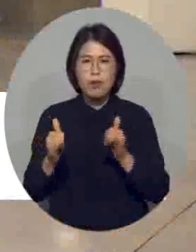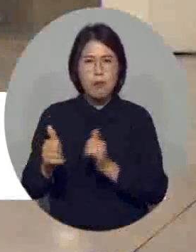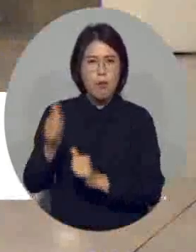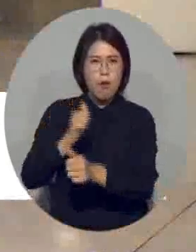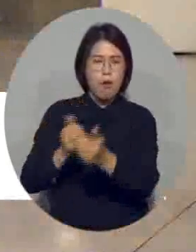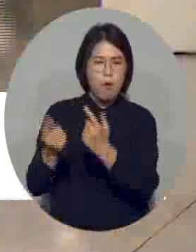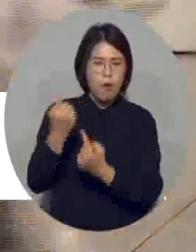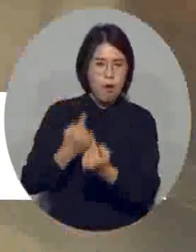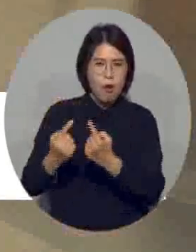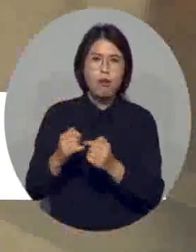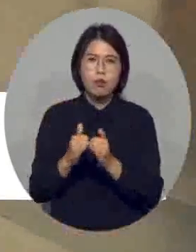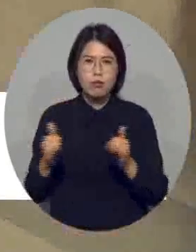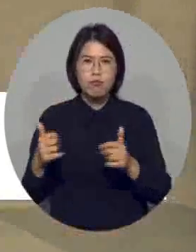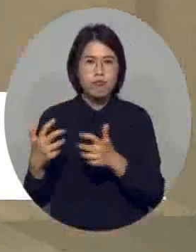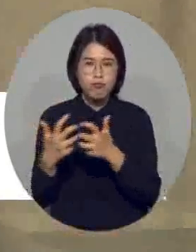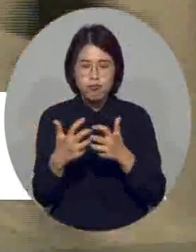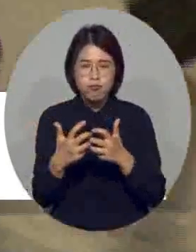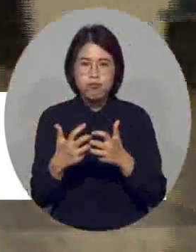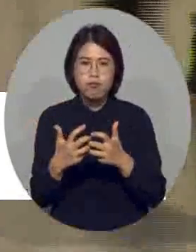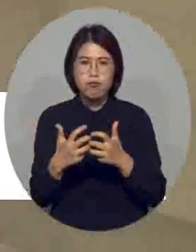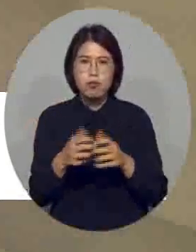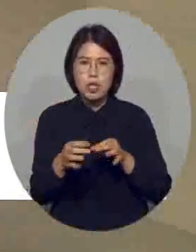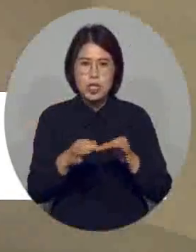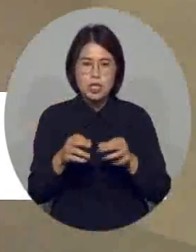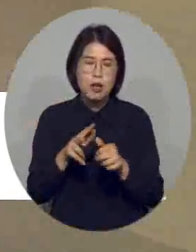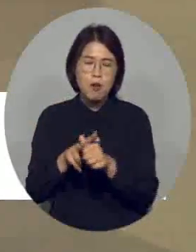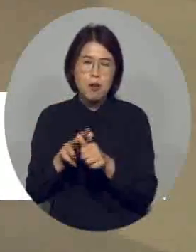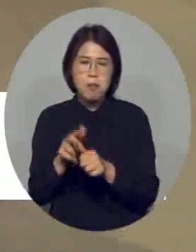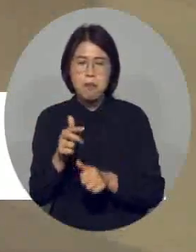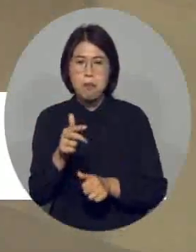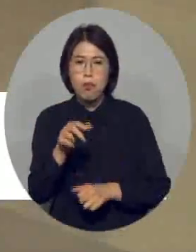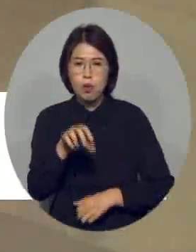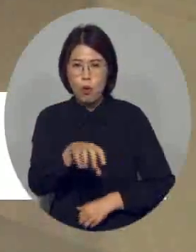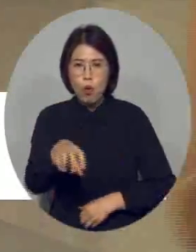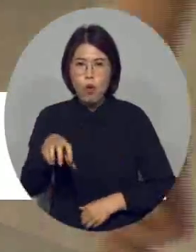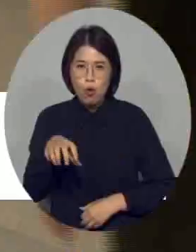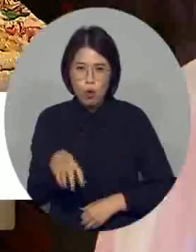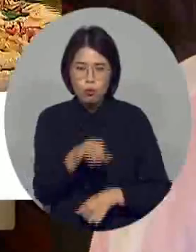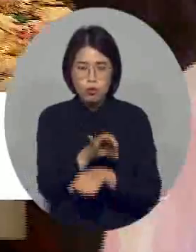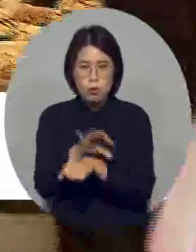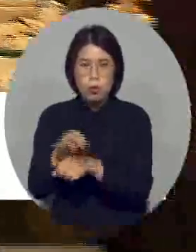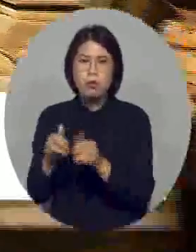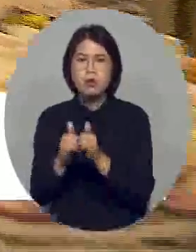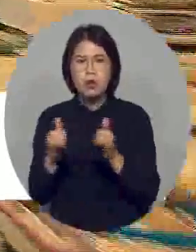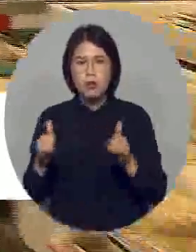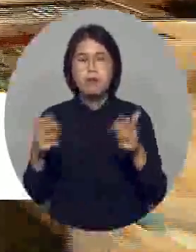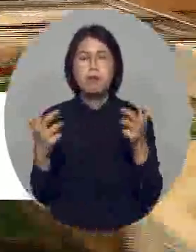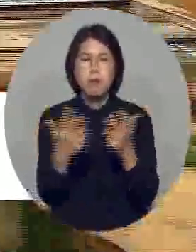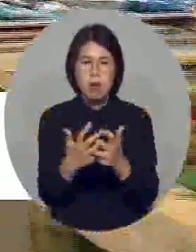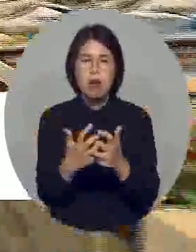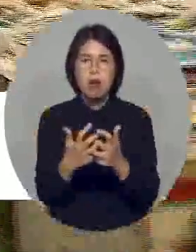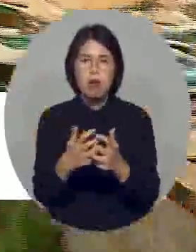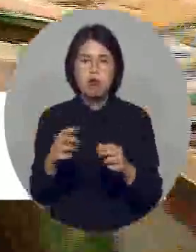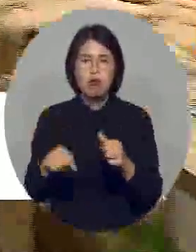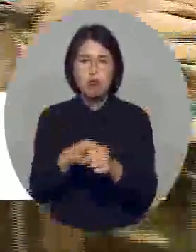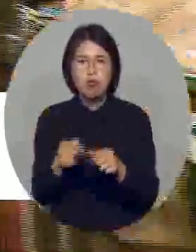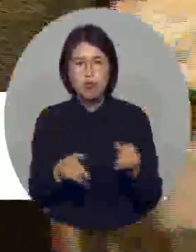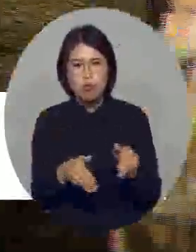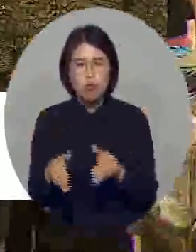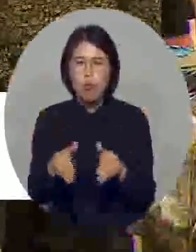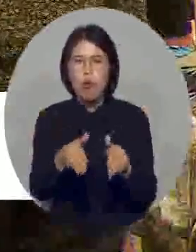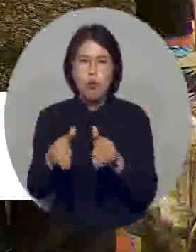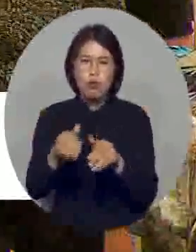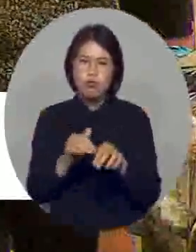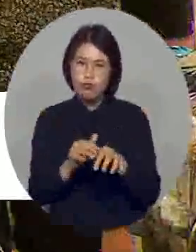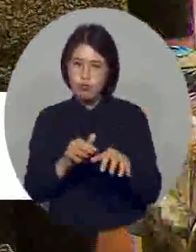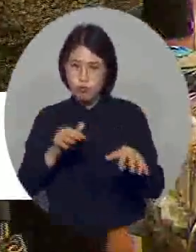이어지며 활기를 띠었습니다. 전통시장과 대형마트 등은 막바지 대목장을 보려는 사람들이 몰렸고 주변 도로는